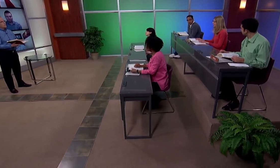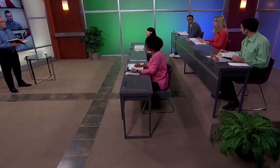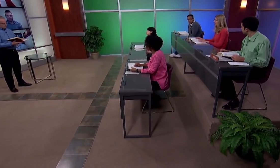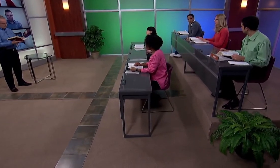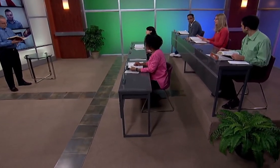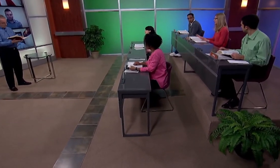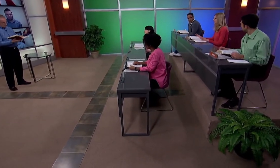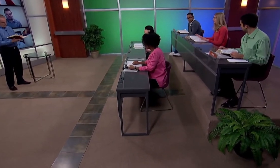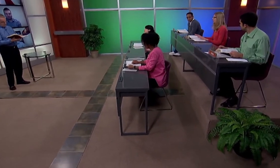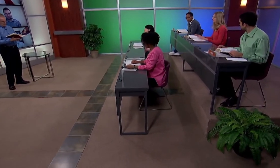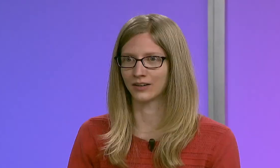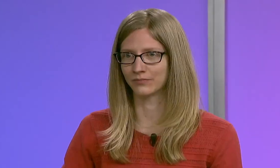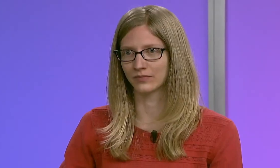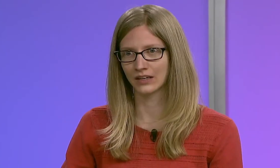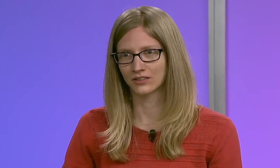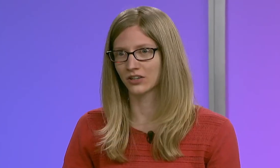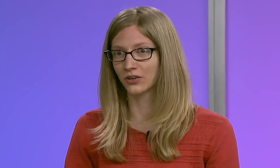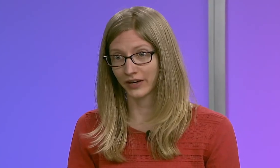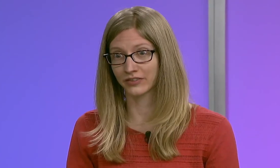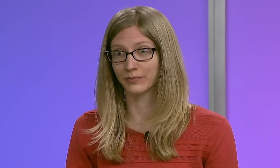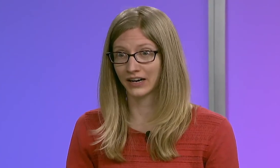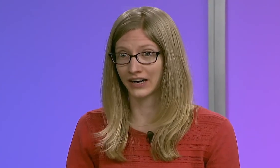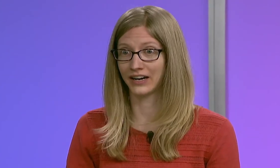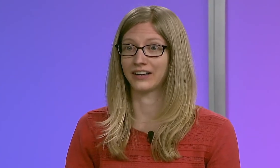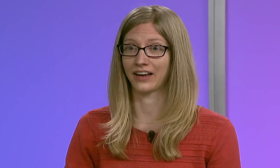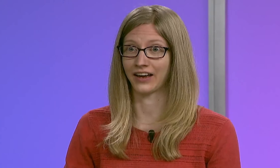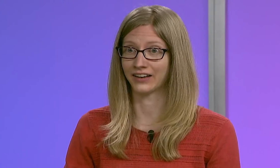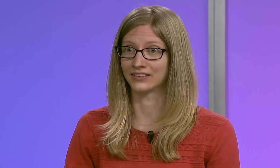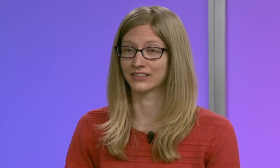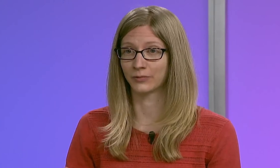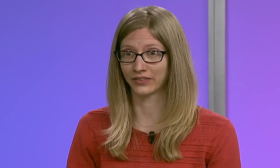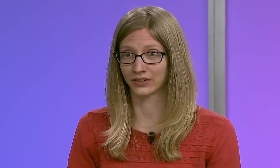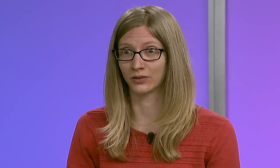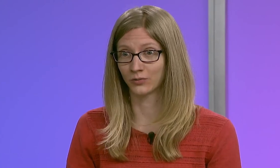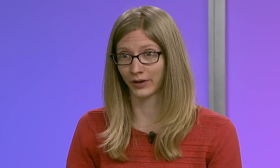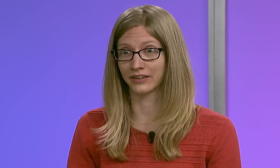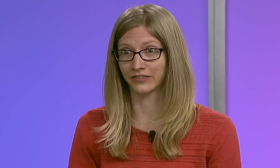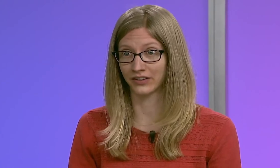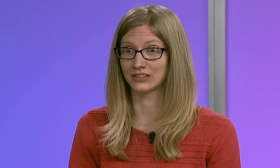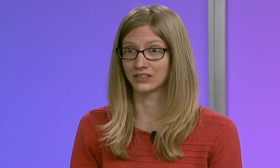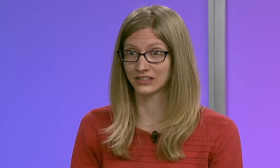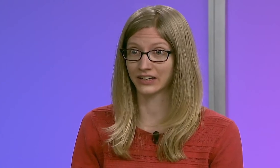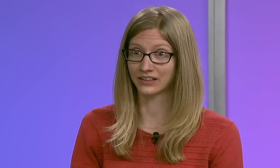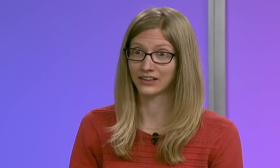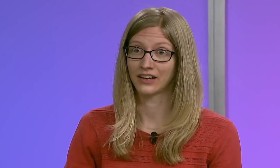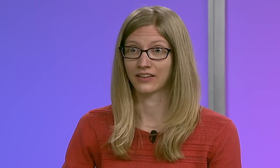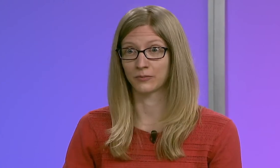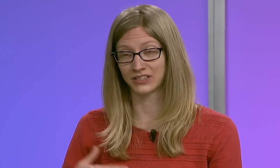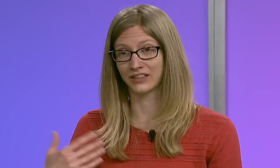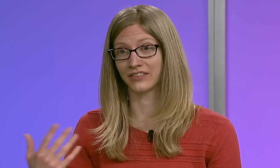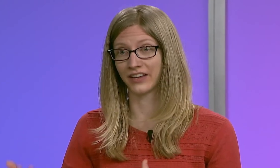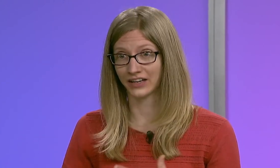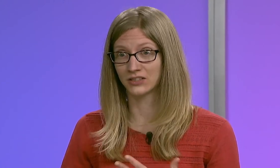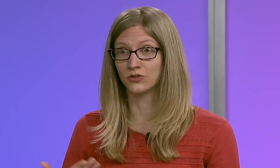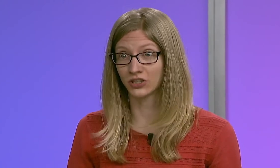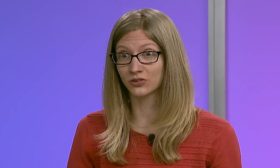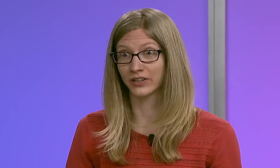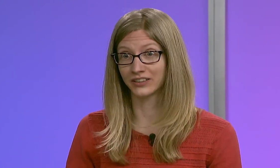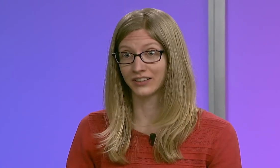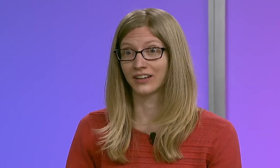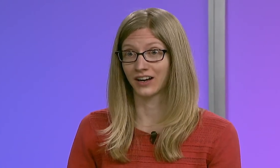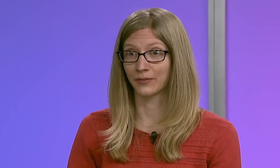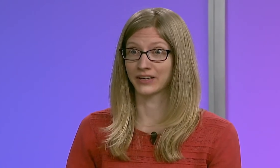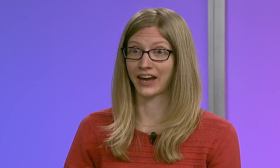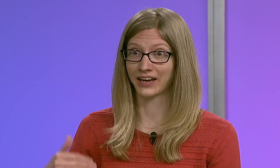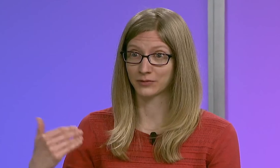To smutna historia. Adam i Ewa odwrócili się od Boga i dopuścili się grzechu. Potem Ewa